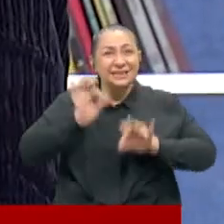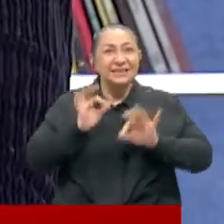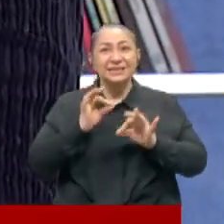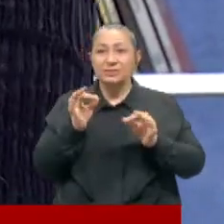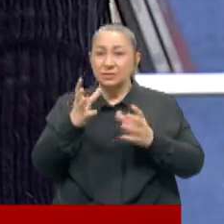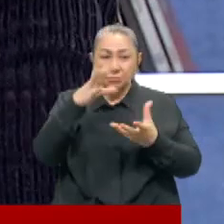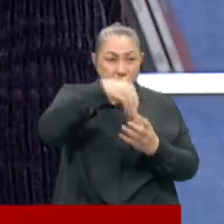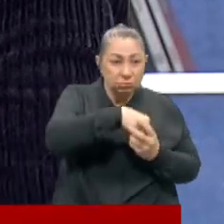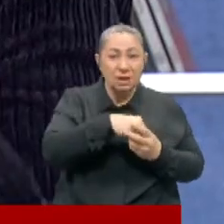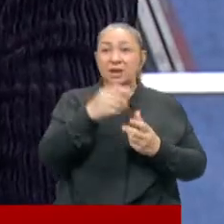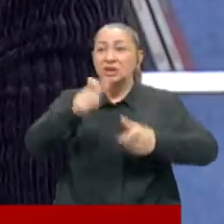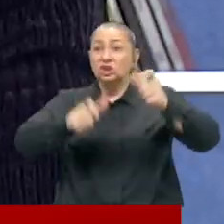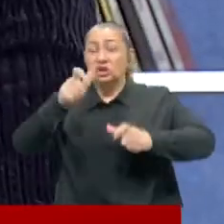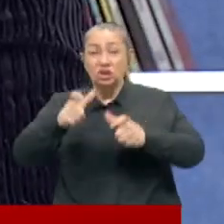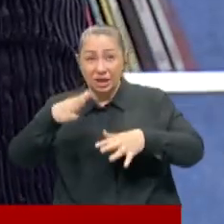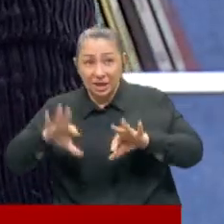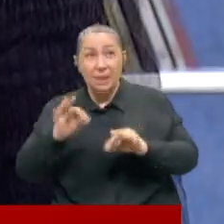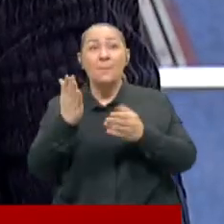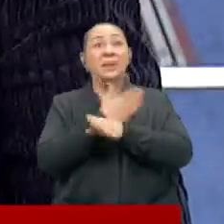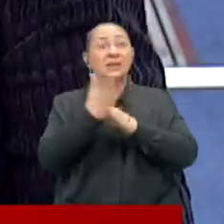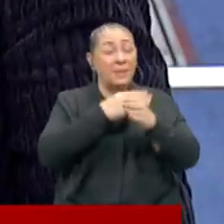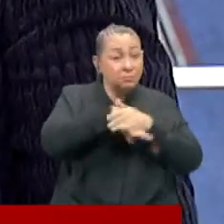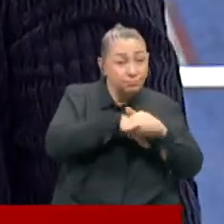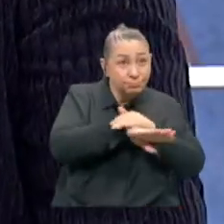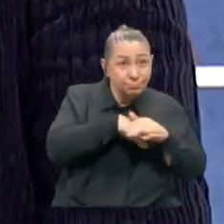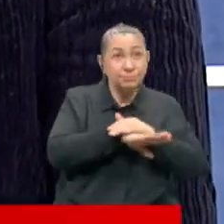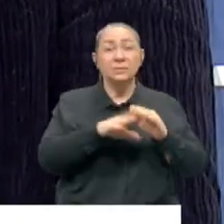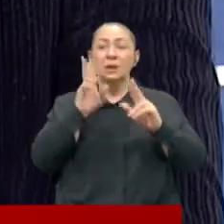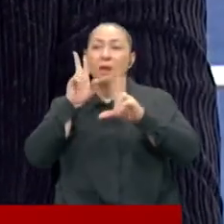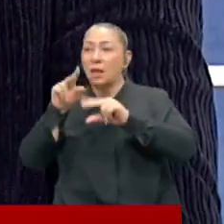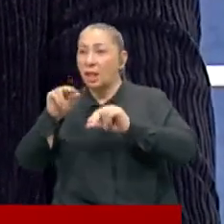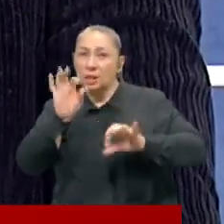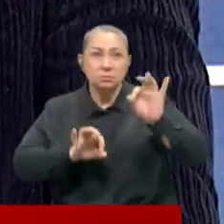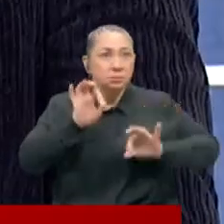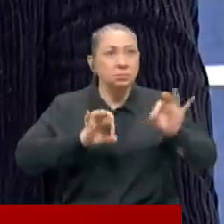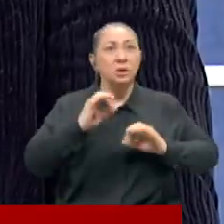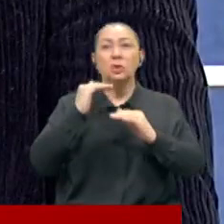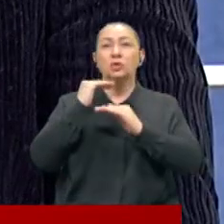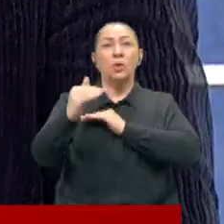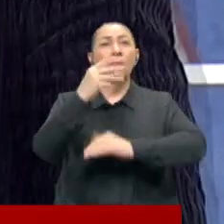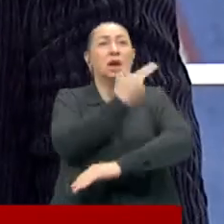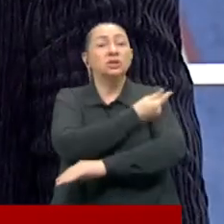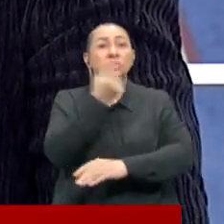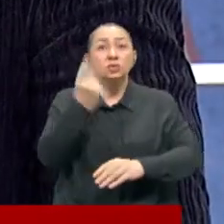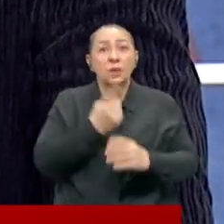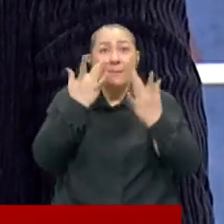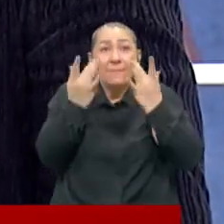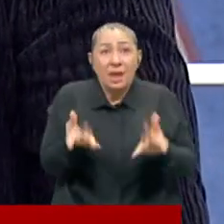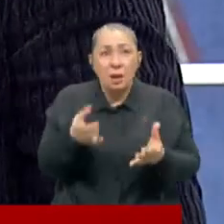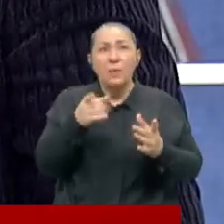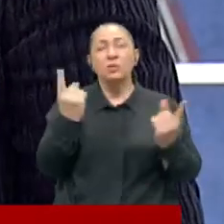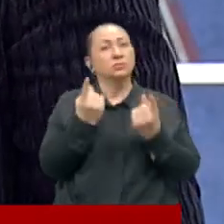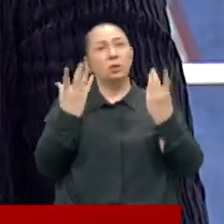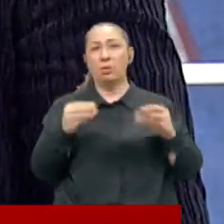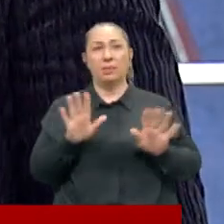arttırır işte eleman arttırın malzememizi stoklayın yoğun bakım yataklarınızı gözden geçirip toplumumuzun yaş oranı belli Fakat burada bir